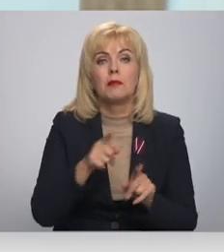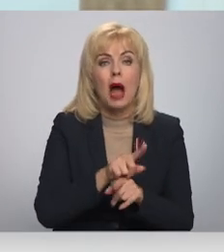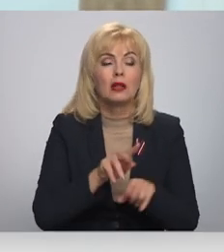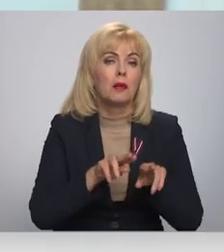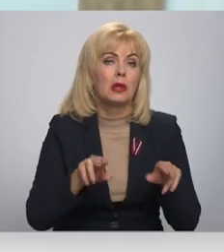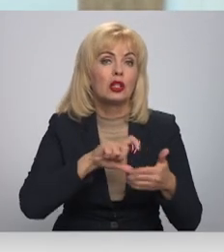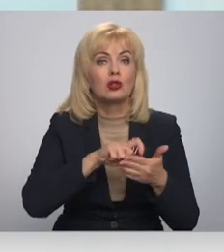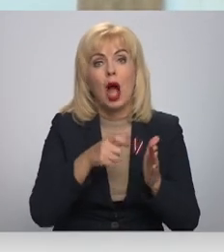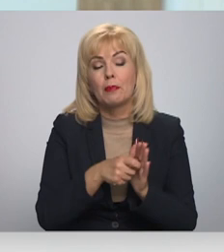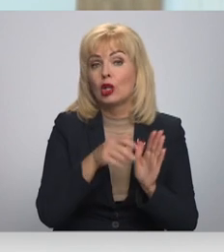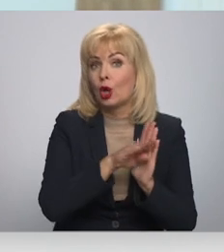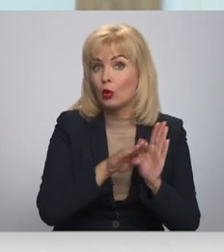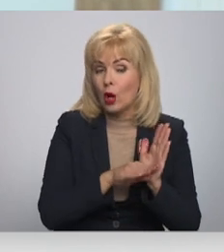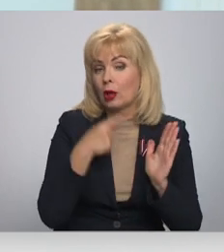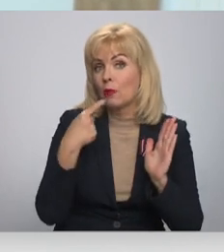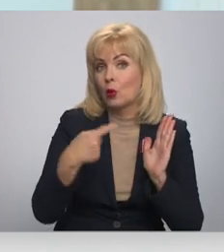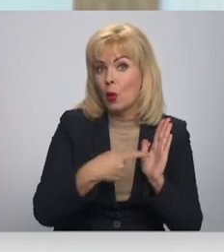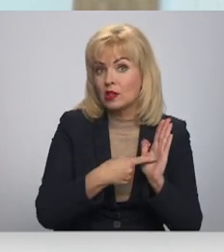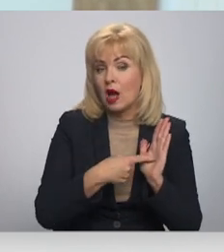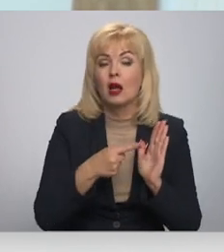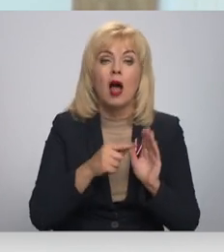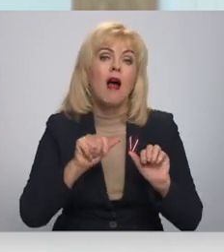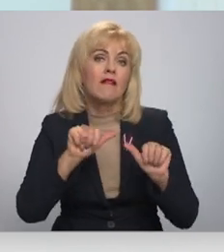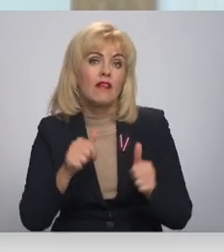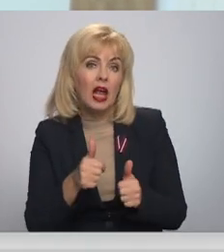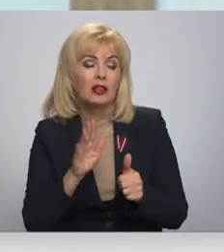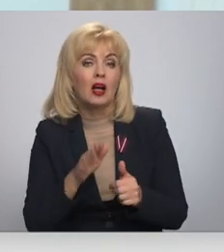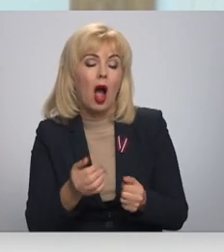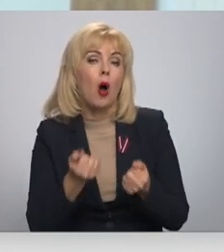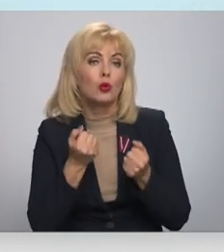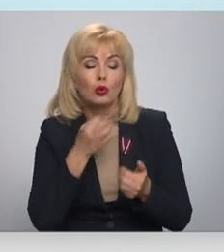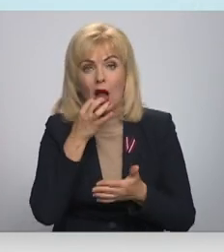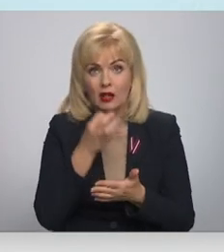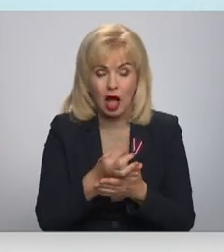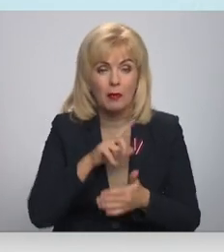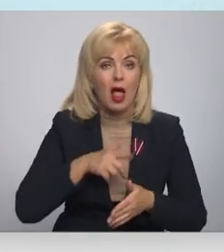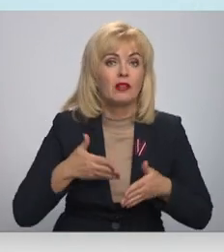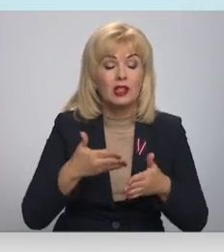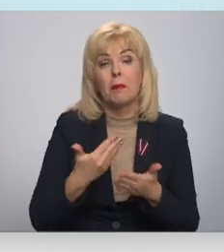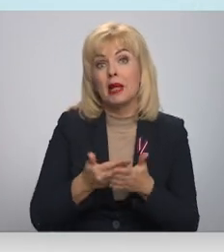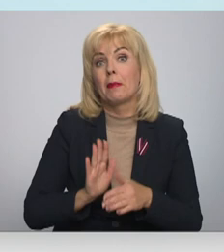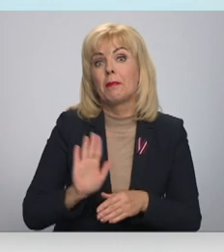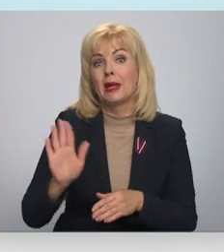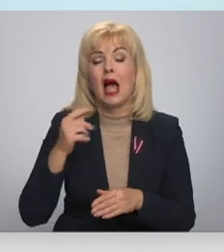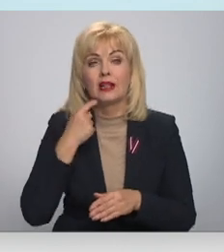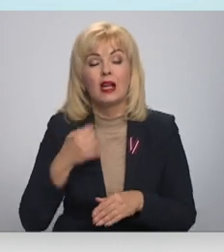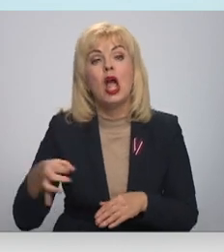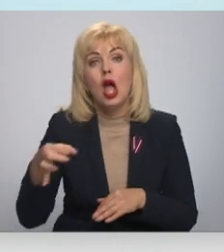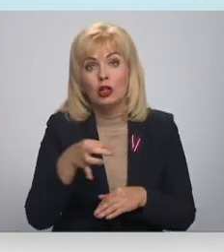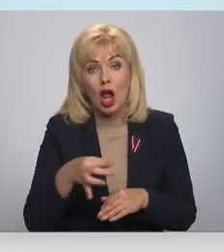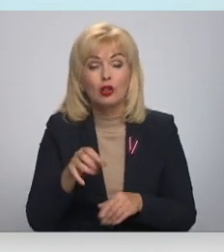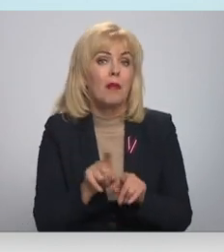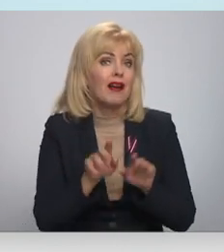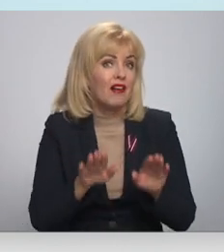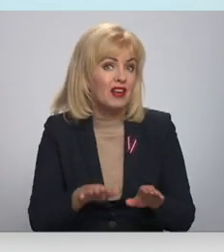kabineta noteikumi, kuri nosaka, kādā veidā Latvijā tiek uzturētas valsts ceļu tīkls. Piemēram, Pierīgā arī reģionāli un pat